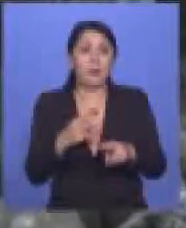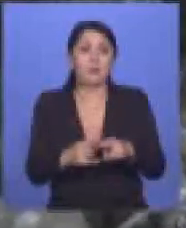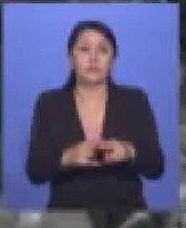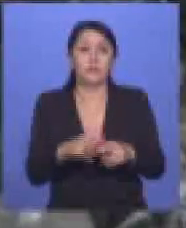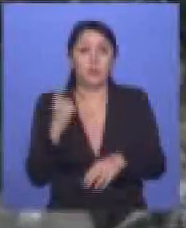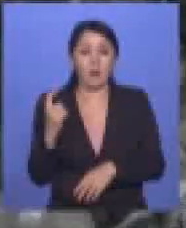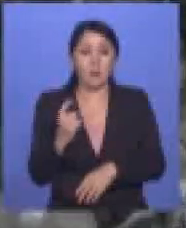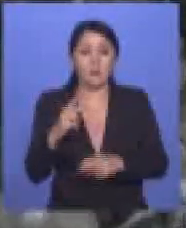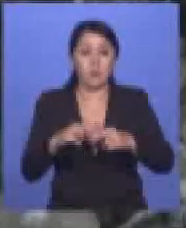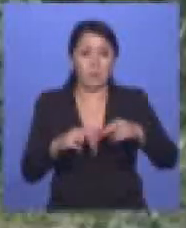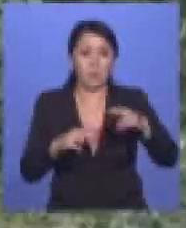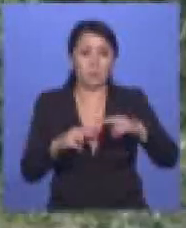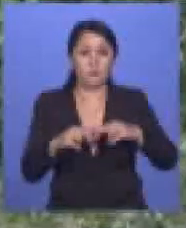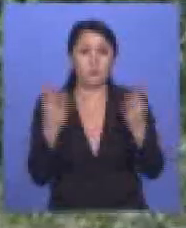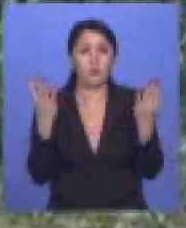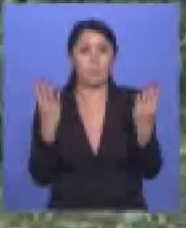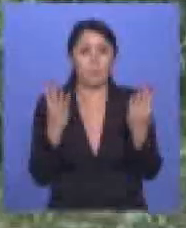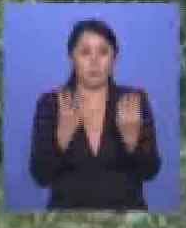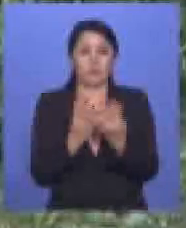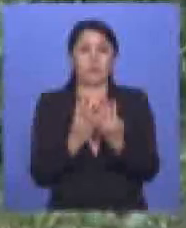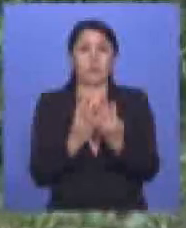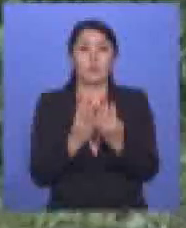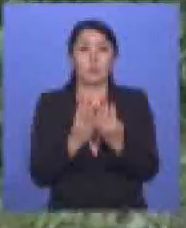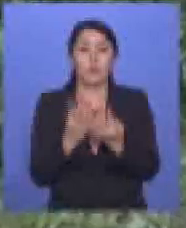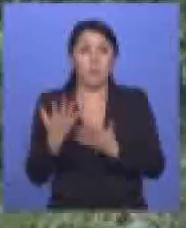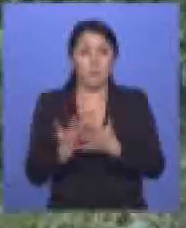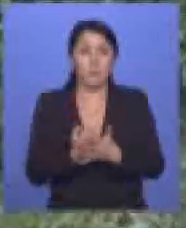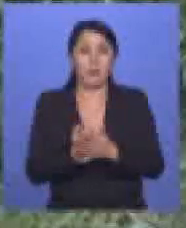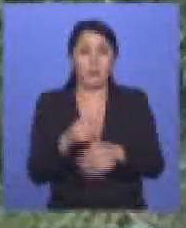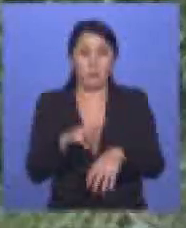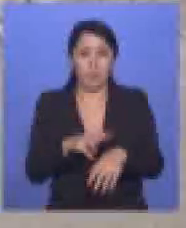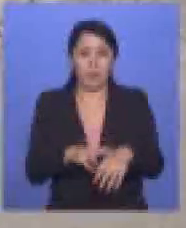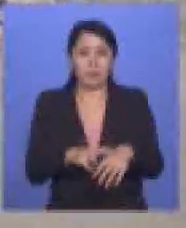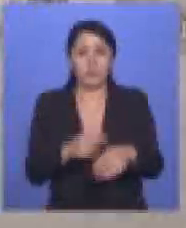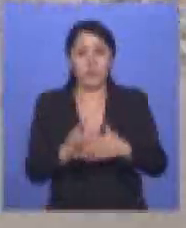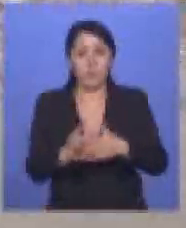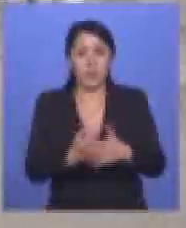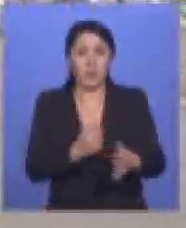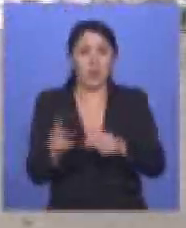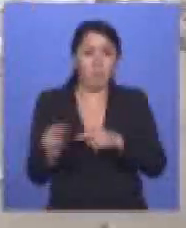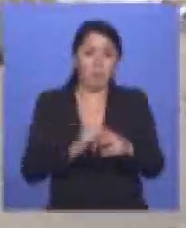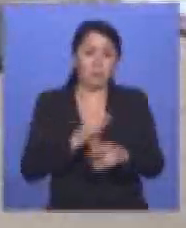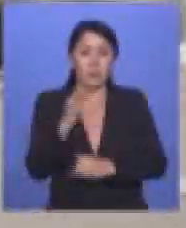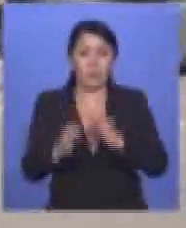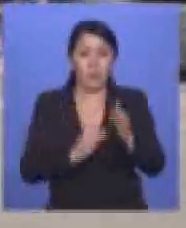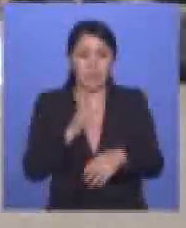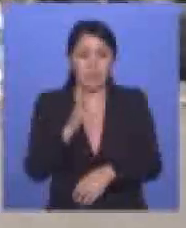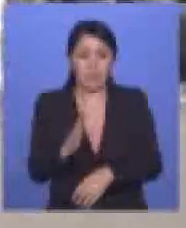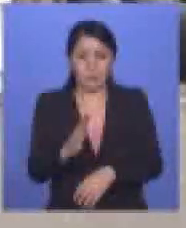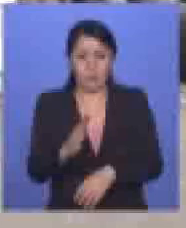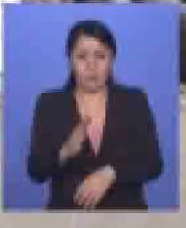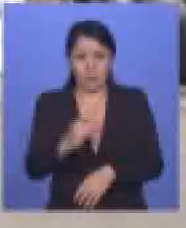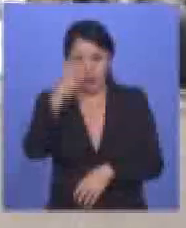иесі құрылыс қалдықтарын қоршаудың бойында үйіп қойған. Учаскелік инспекторлар профилактикалық сипатта әңгімелесу жүргізіп,